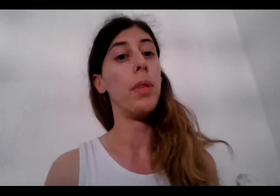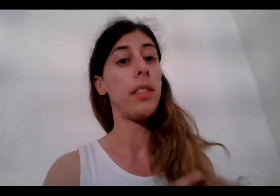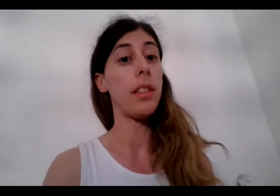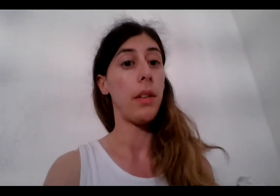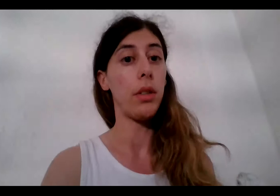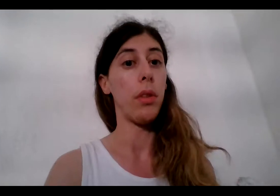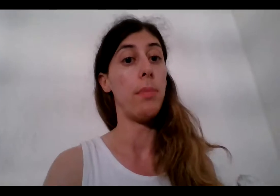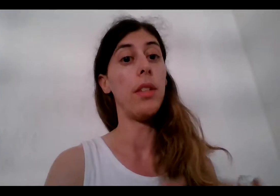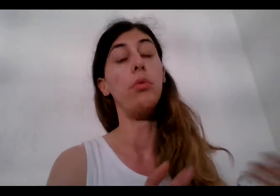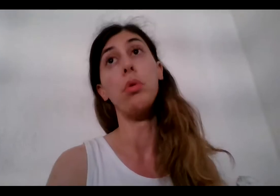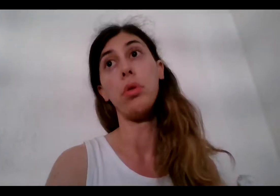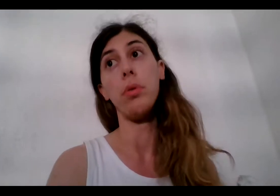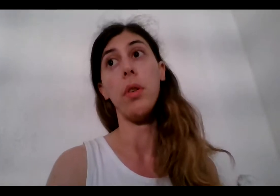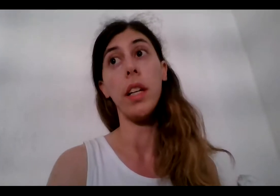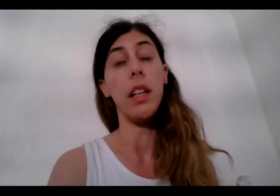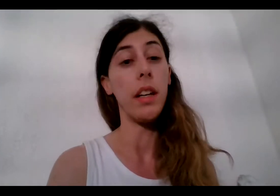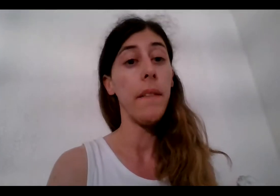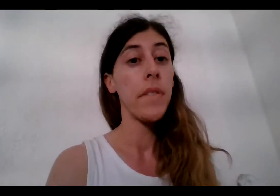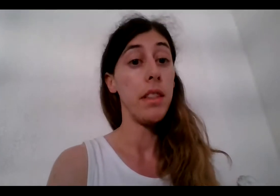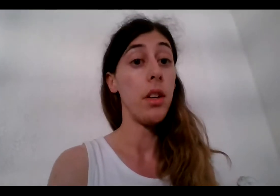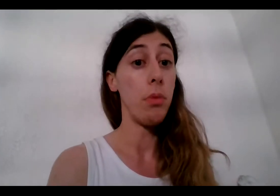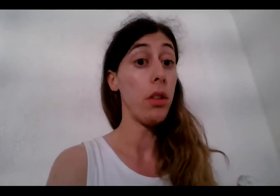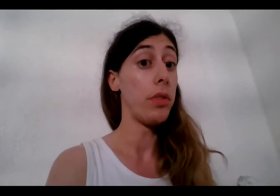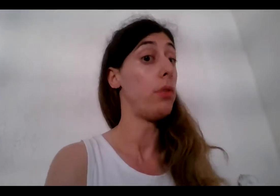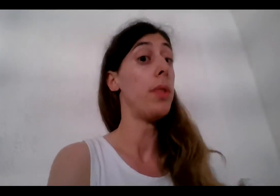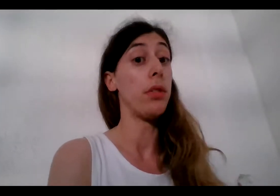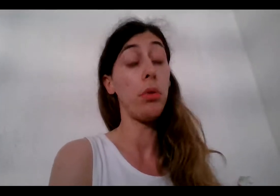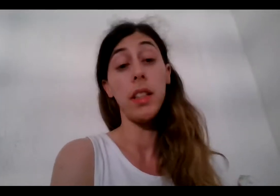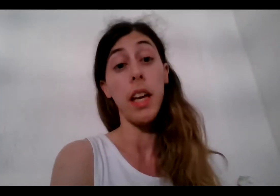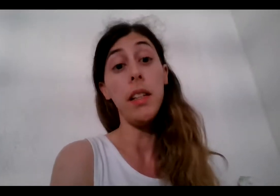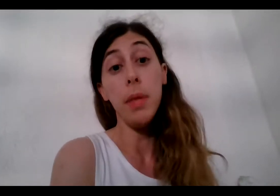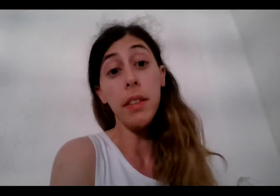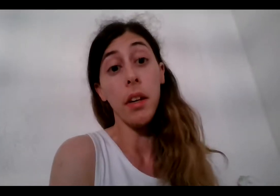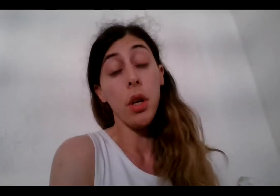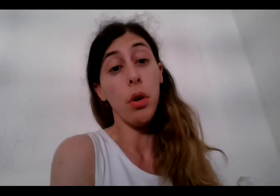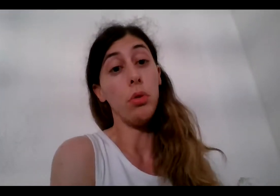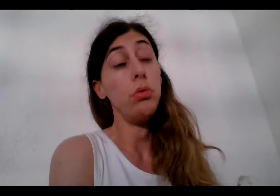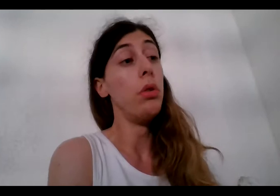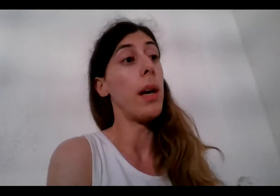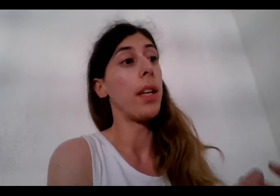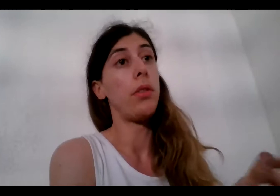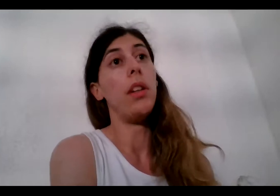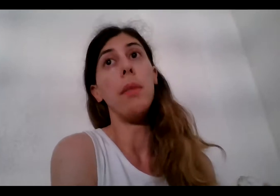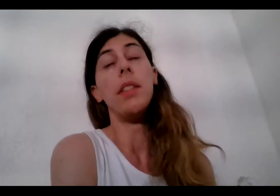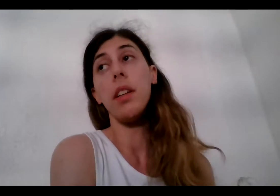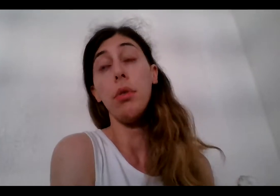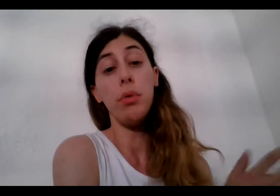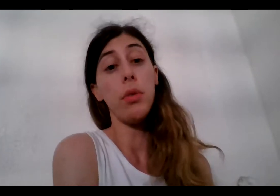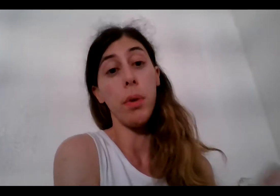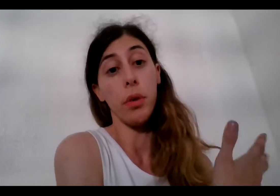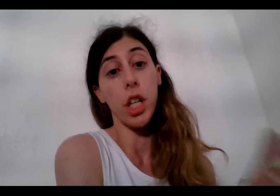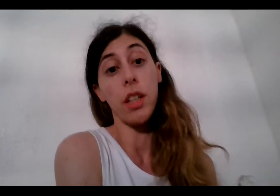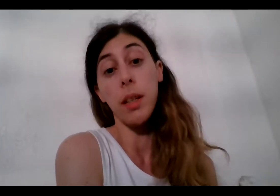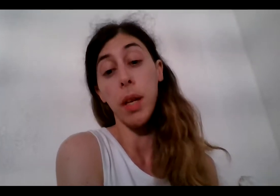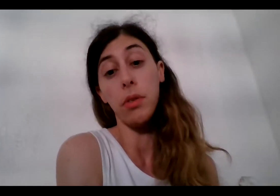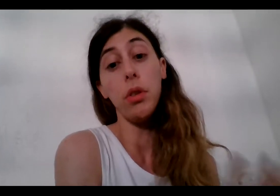Cette médecin travaille sur la base du consentement éclairé. Néanmoins, on a eu bien sûr des cas limites où la médecin refusait de